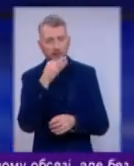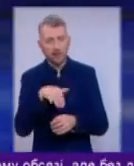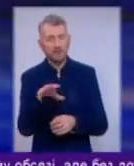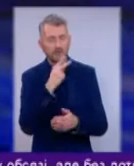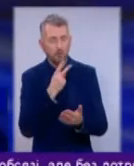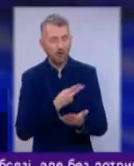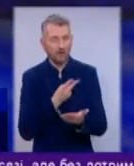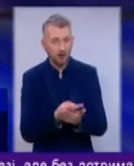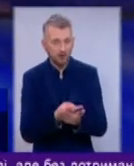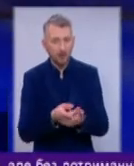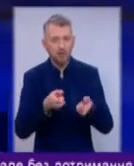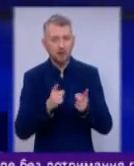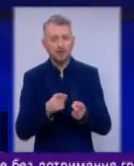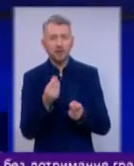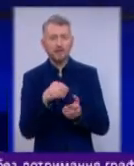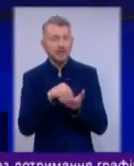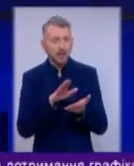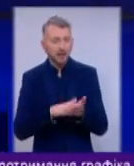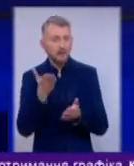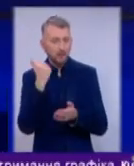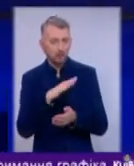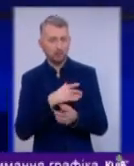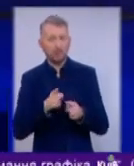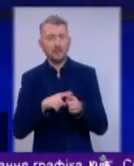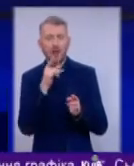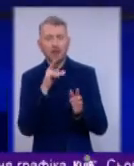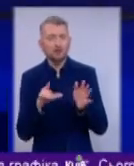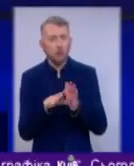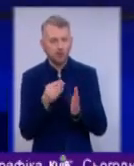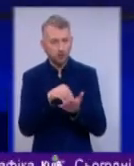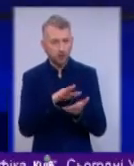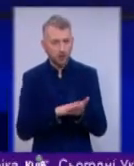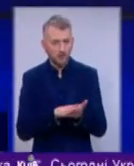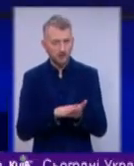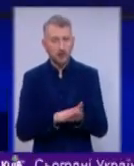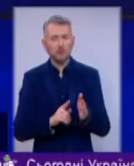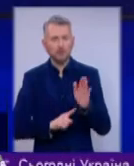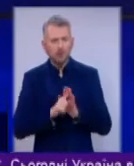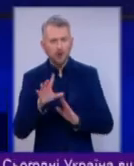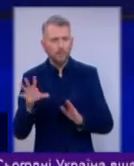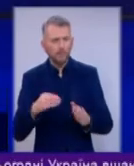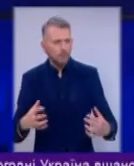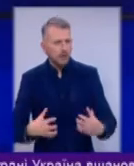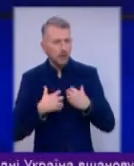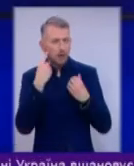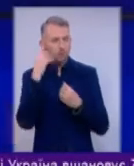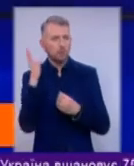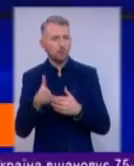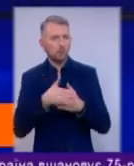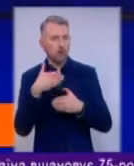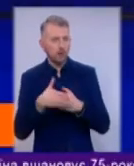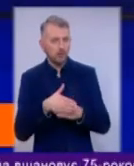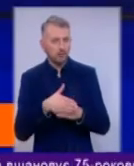показали. Насправді декларації були і раніше, просто це електронні декларації. Всі злякалися, покарання немає. Спочатку всі перелякалися, бо думали, що буде покарання. І